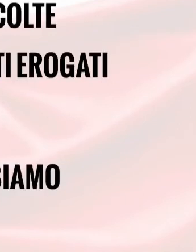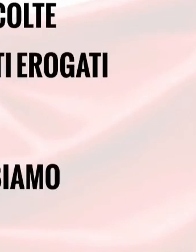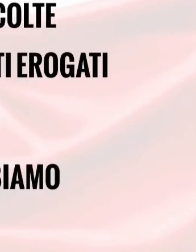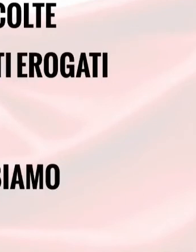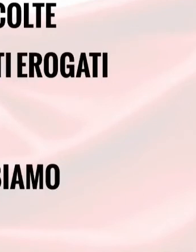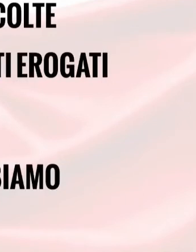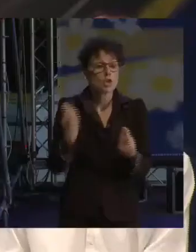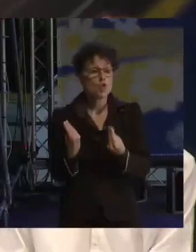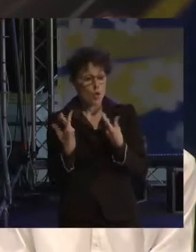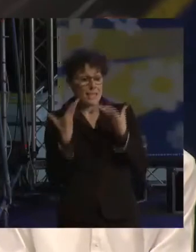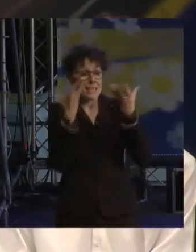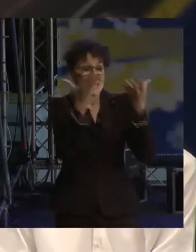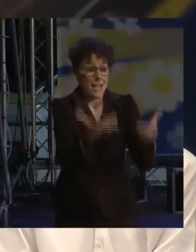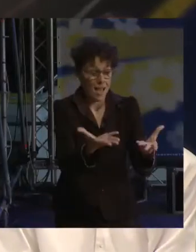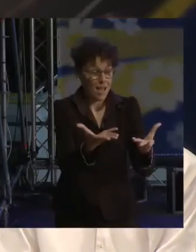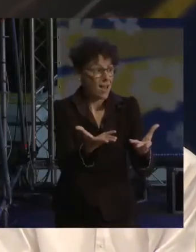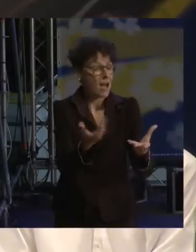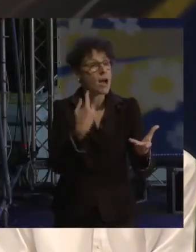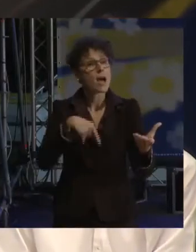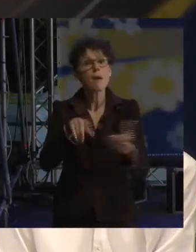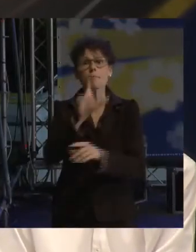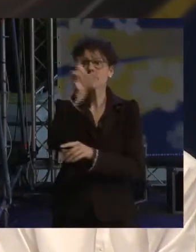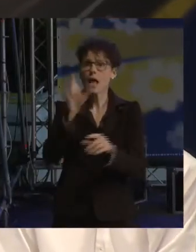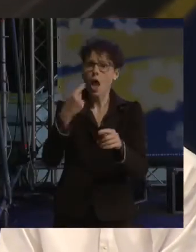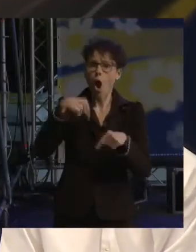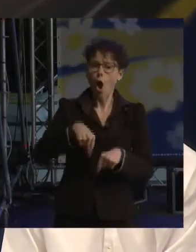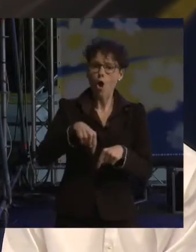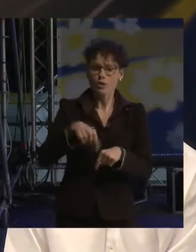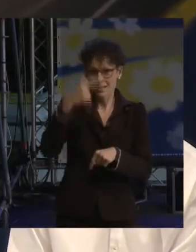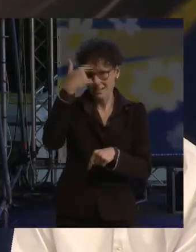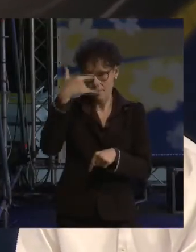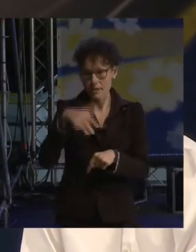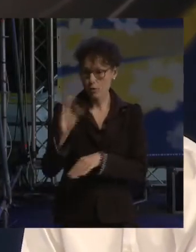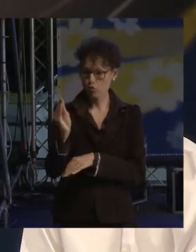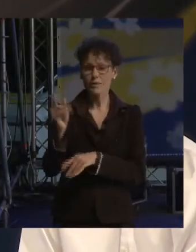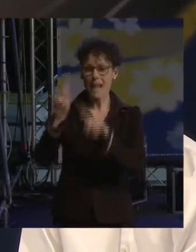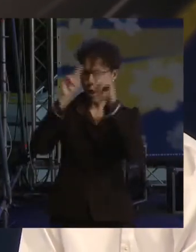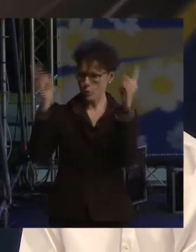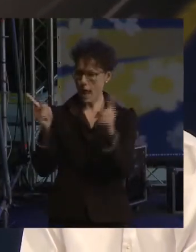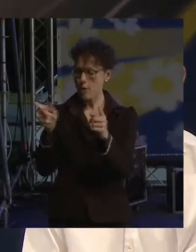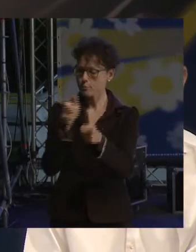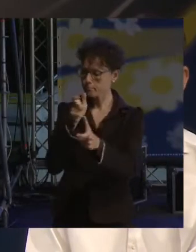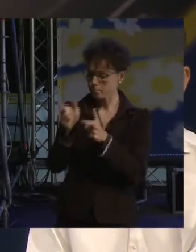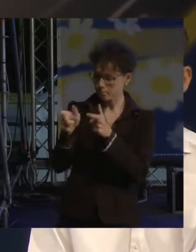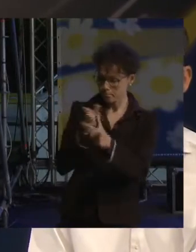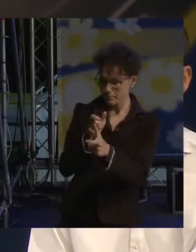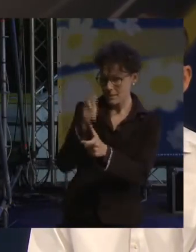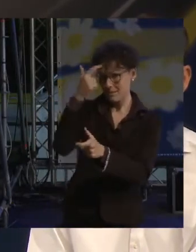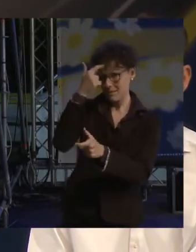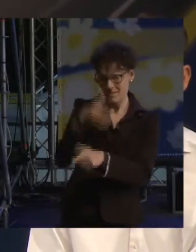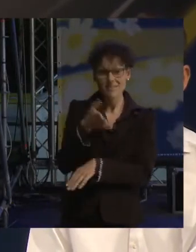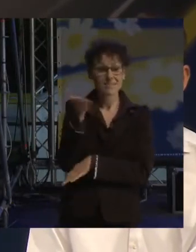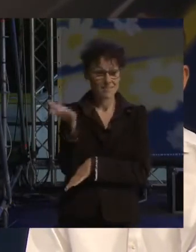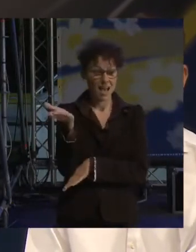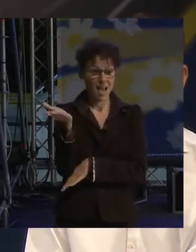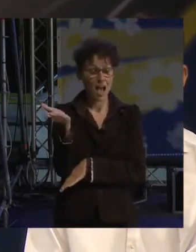paese di versa il paese di oggi non sapete meglio di me se parlate con un giovane laureato ha già interiorizzato la scelta